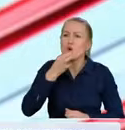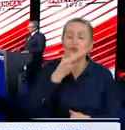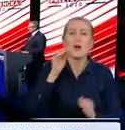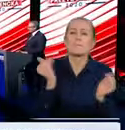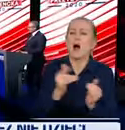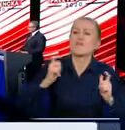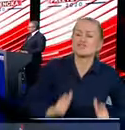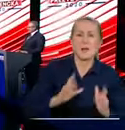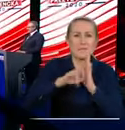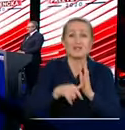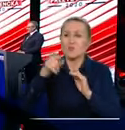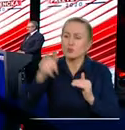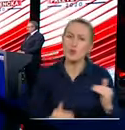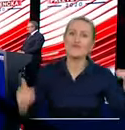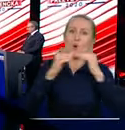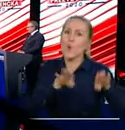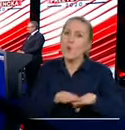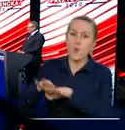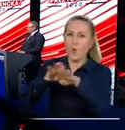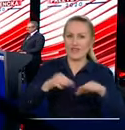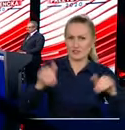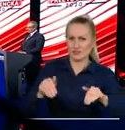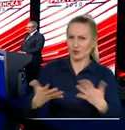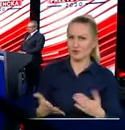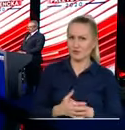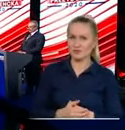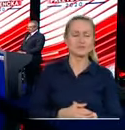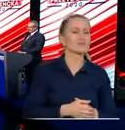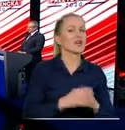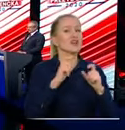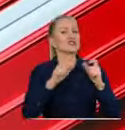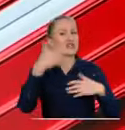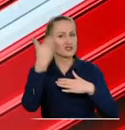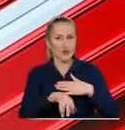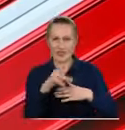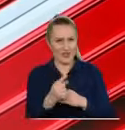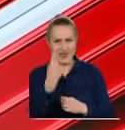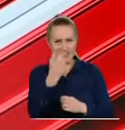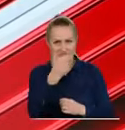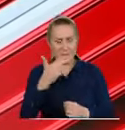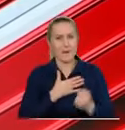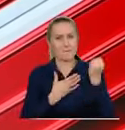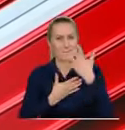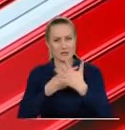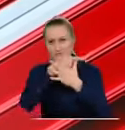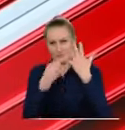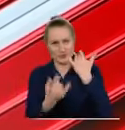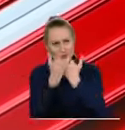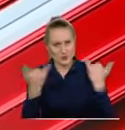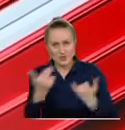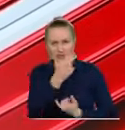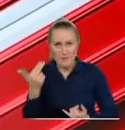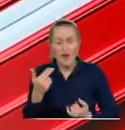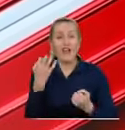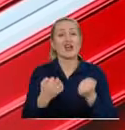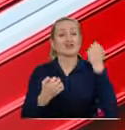wyrównywać szanse. Na tym czas się dzisiaj, proszę Państwa, się skończył. Ja przypomnę, że nie jest to jedyny temat. Mamy 5 różnych tematów. Jesteśmy w tej chwili w rundzie